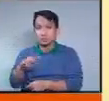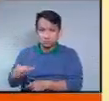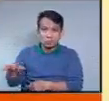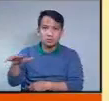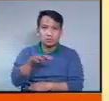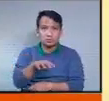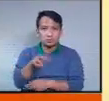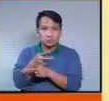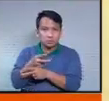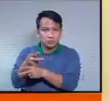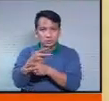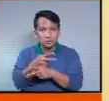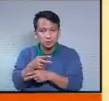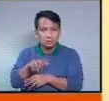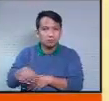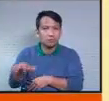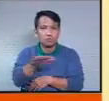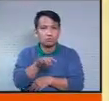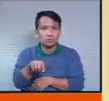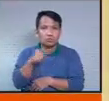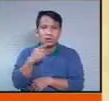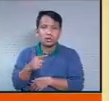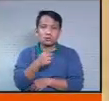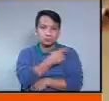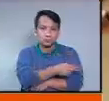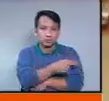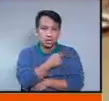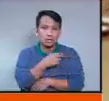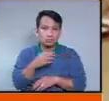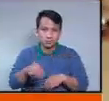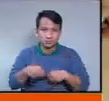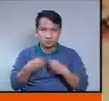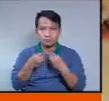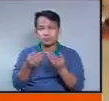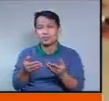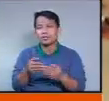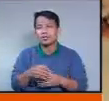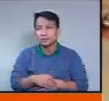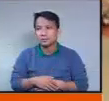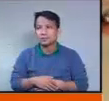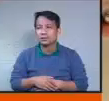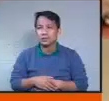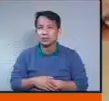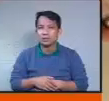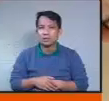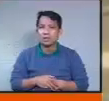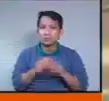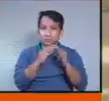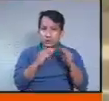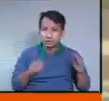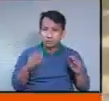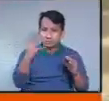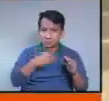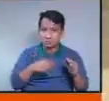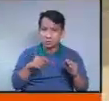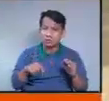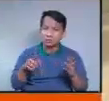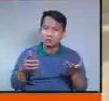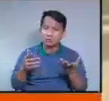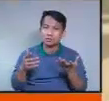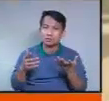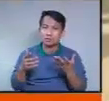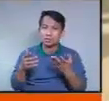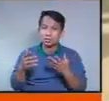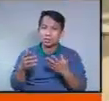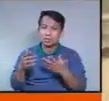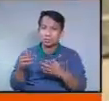nila ulit yung mga apektadong ospital and mamimigay sila ng mga tents na merong mas maayos na ventilation para